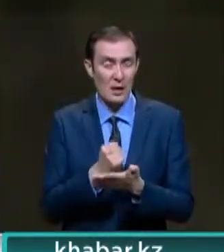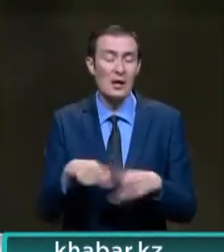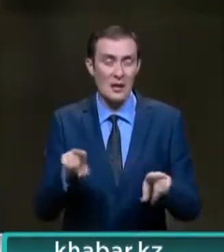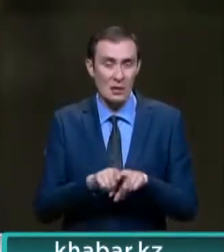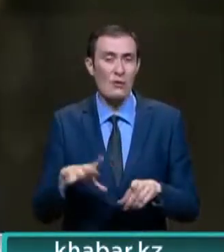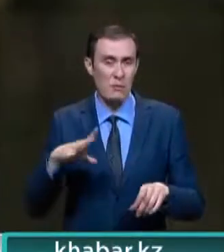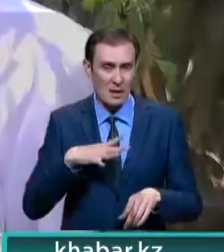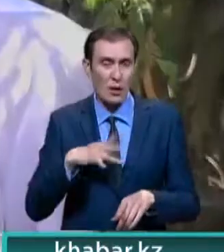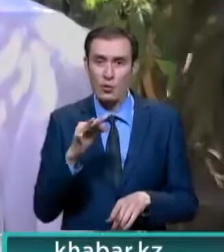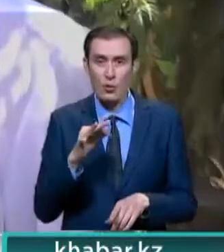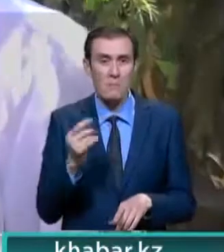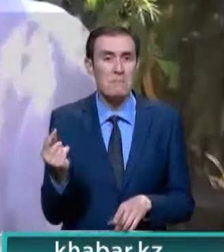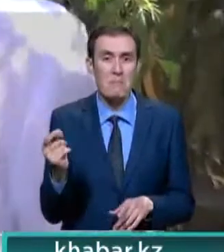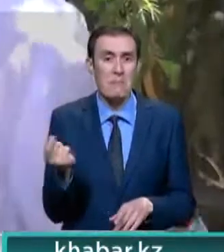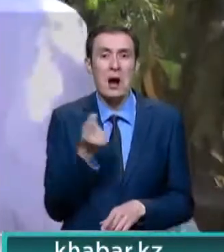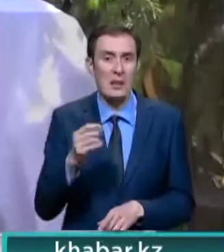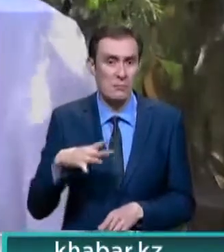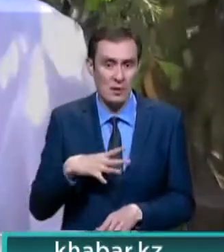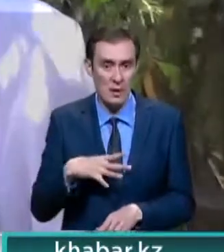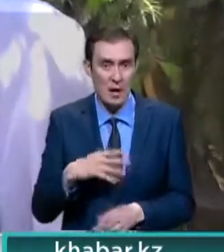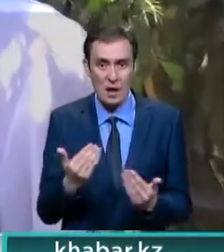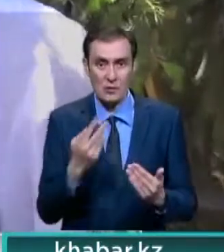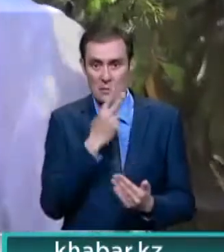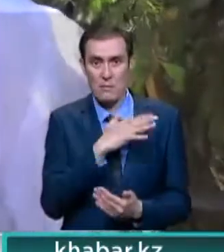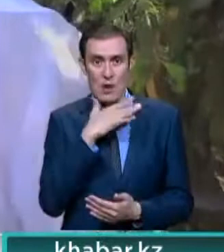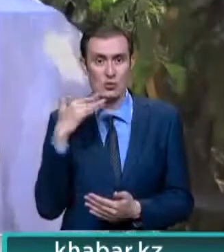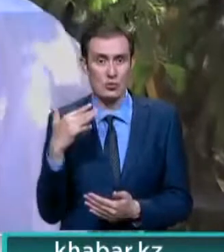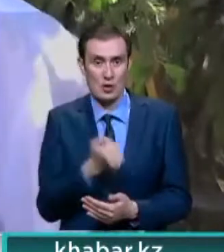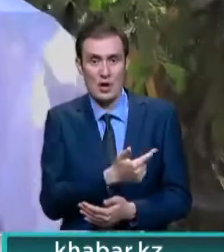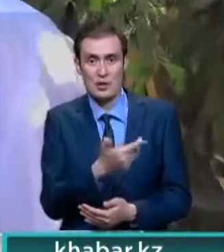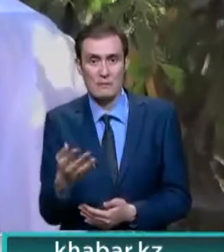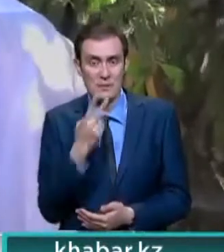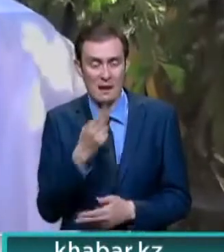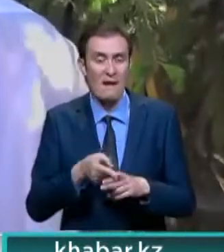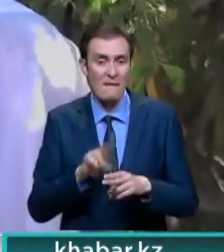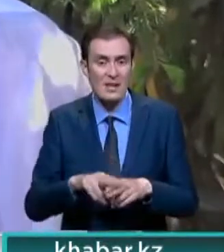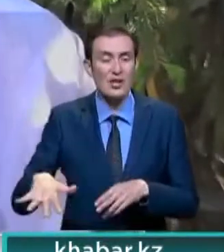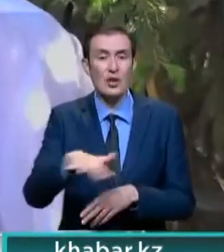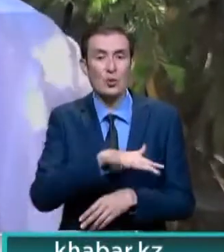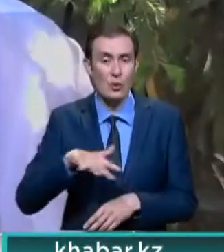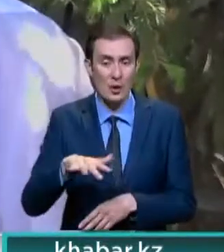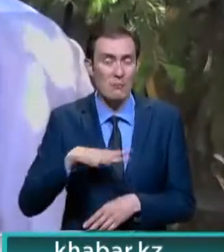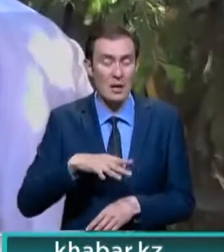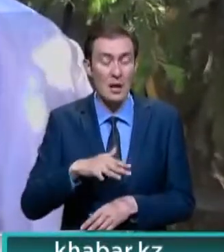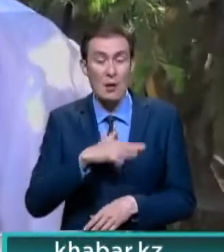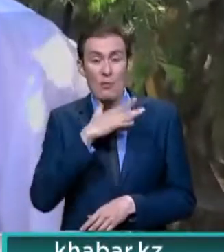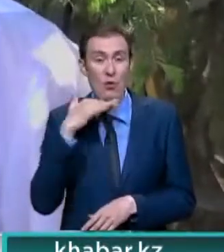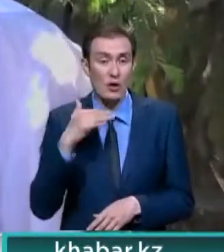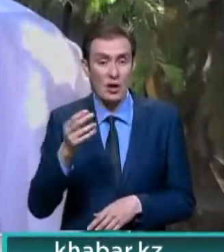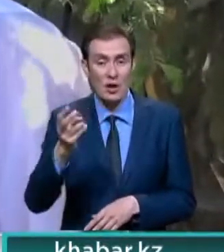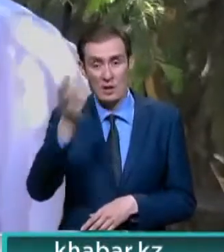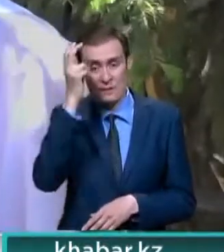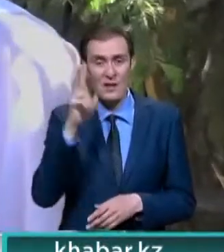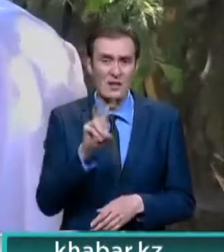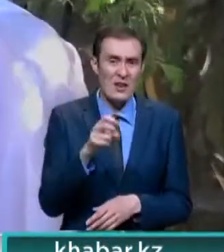были, но малочисленные. Ну, это большое количество из-за того, что я в этой местности большая концентрация сайгаков находилась.